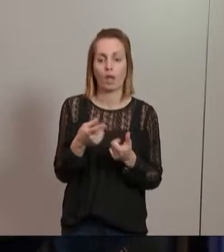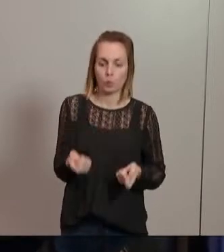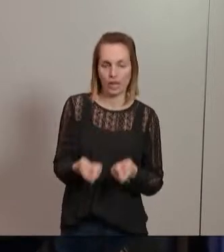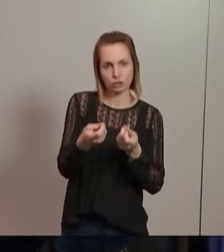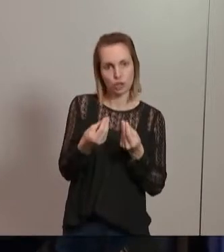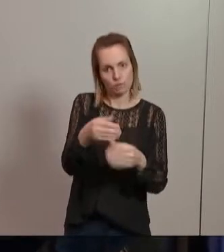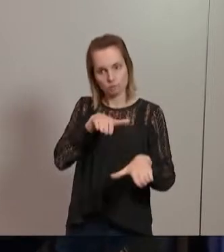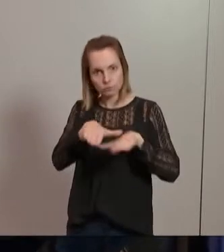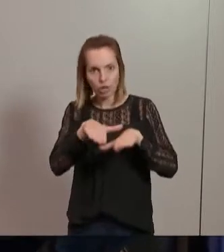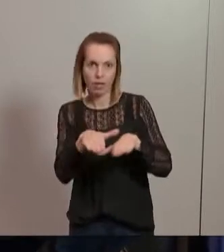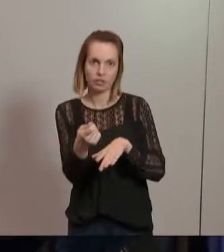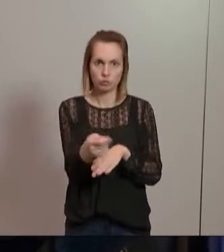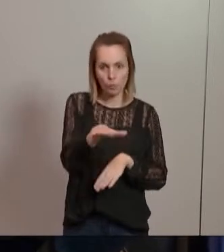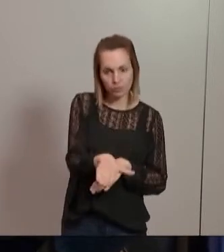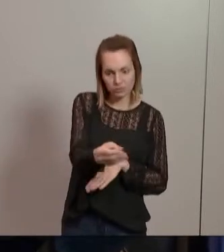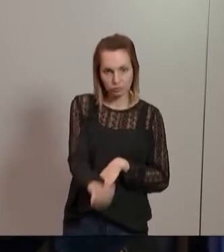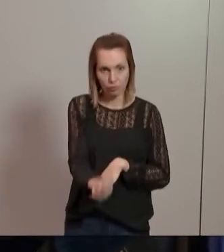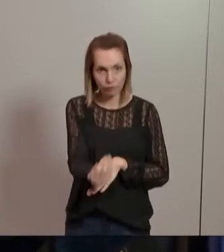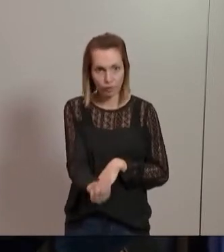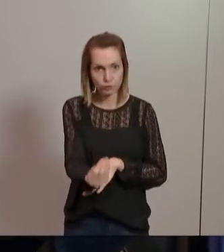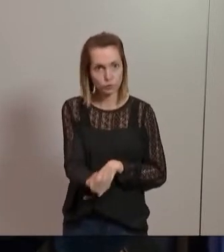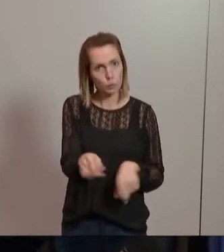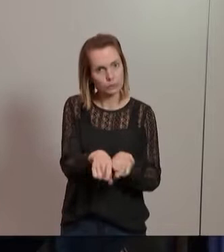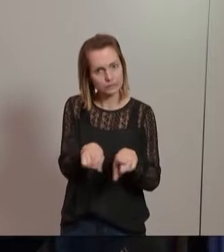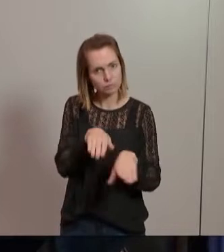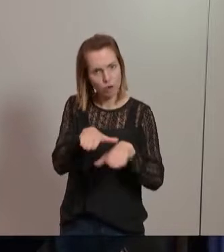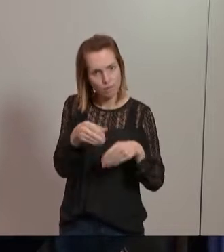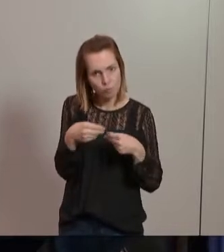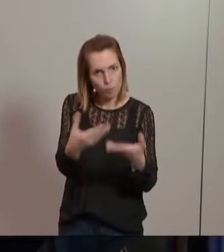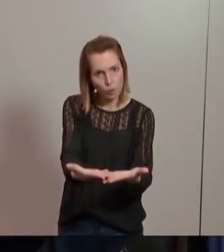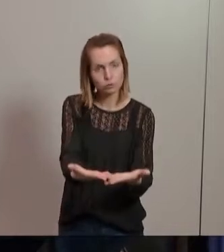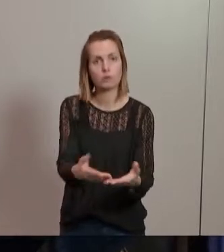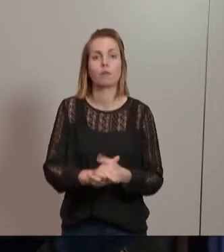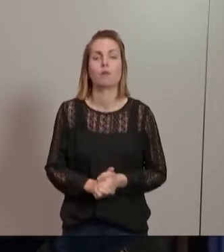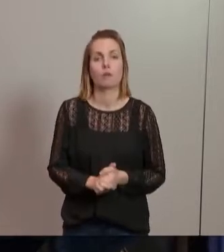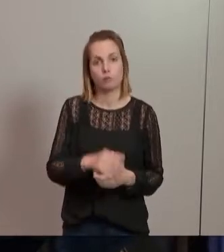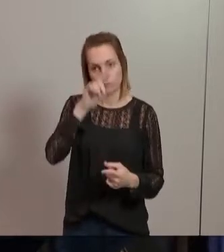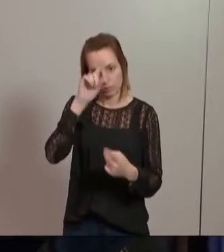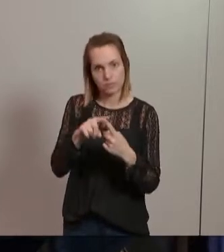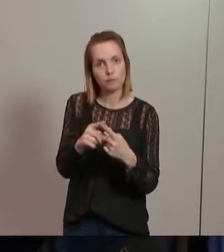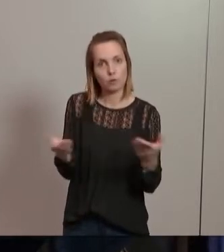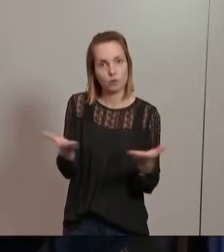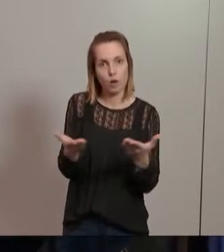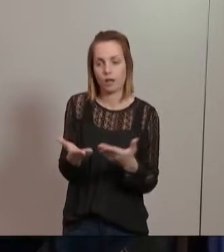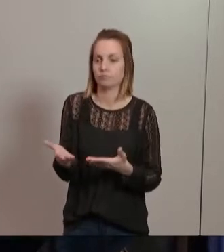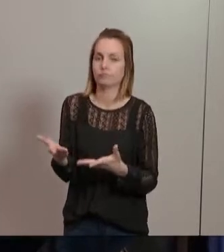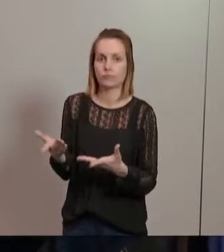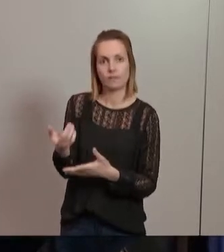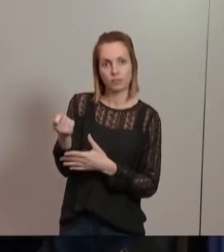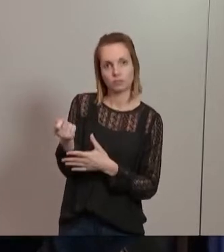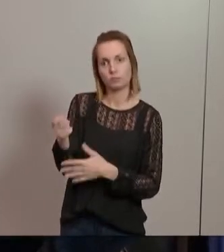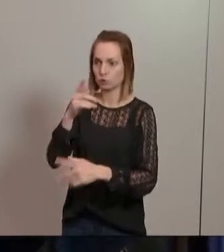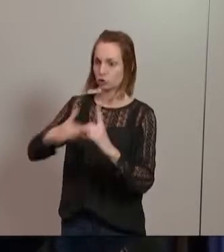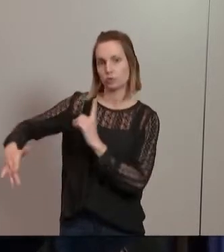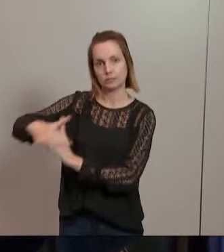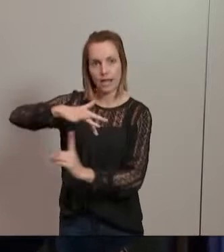l'éducation et à la petite enfance et garantir la soutenabilité environnementale, sociale et financière de la